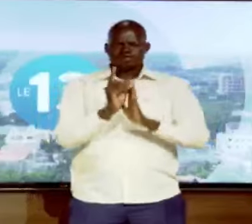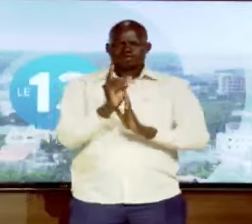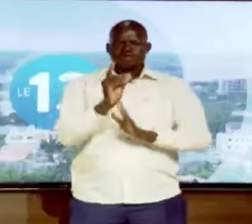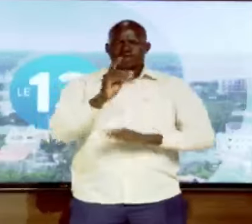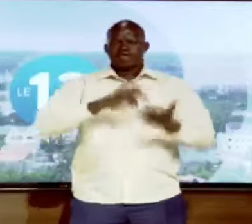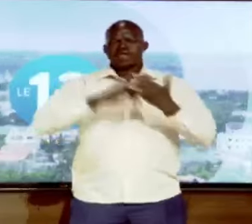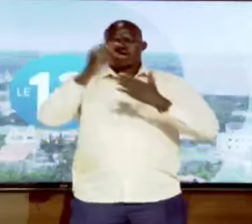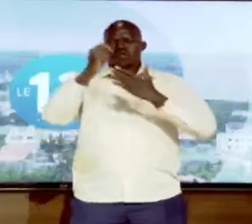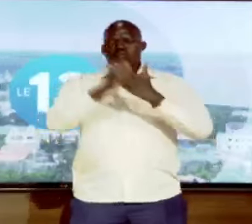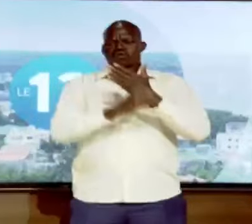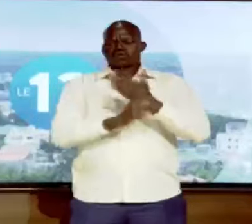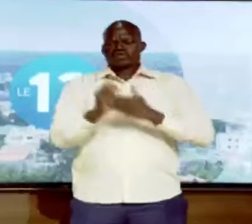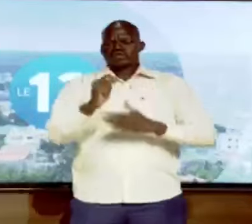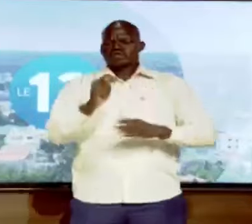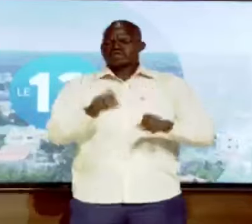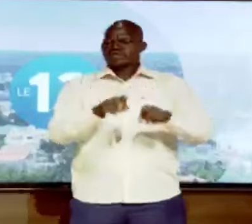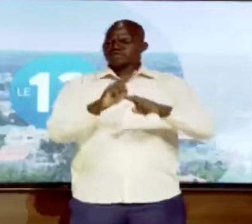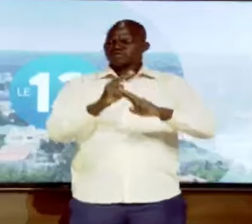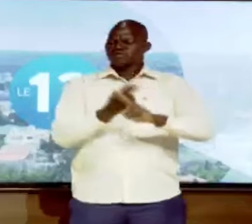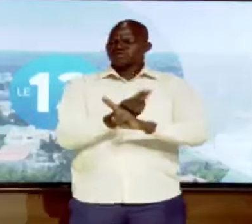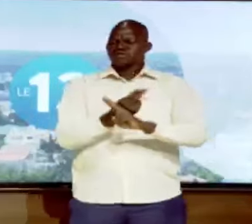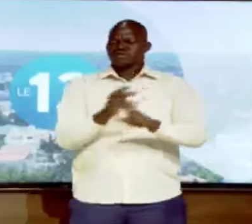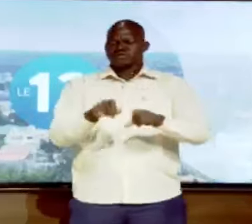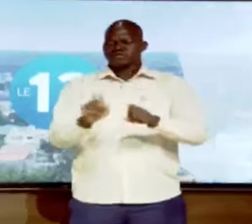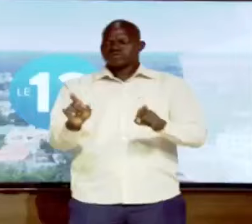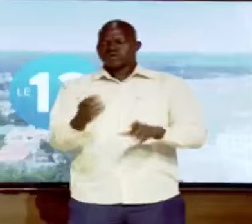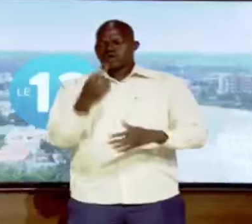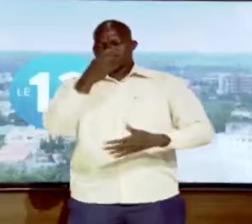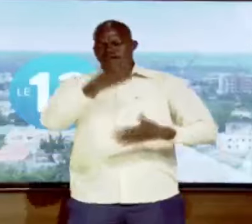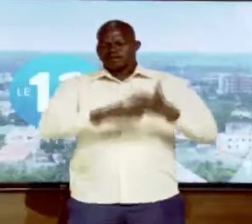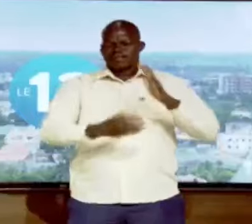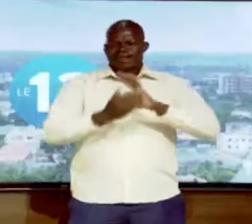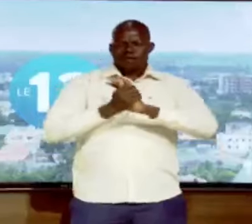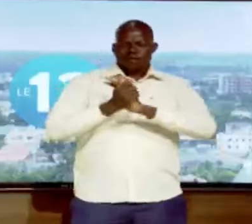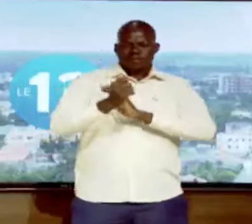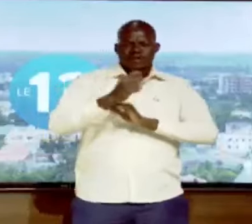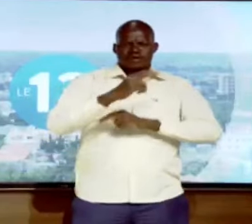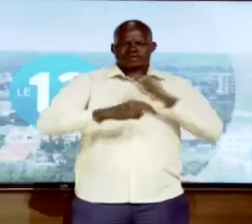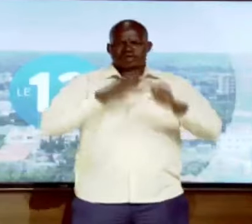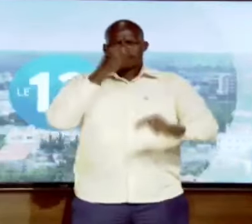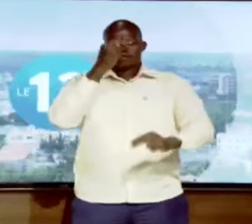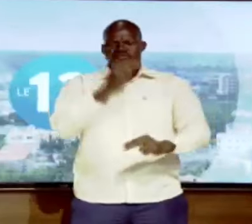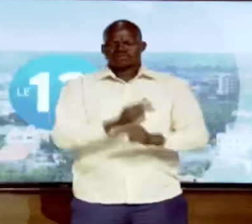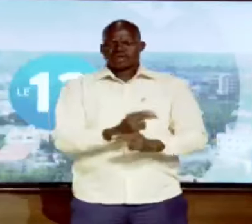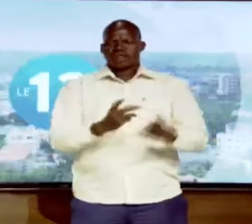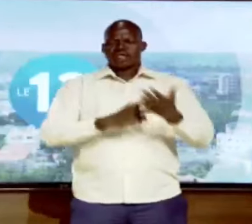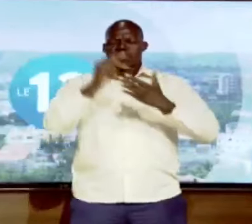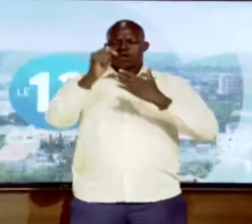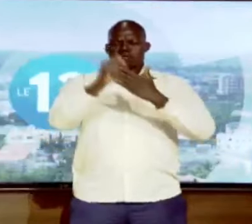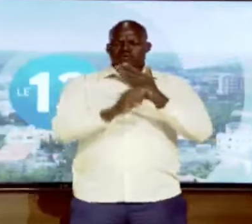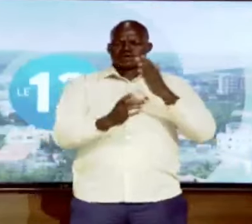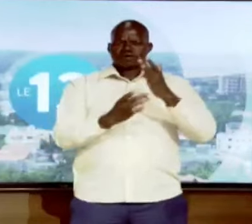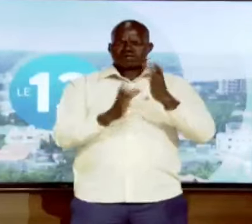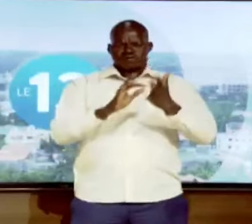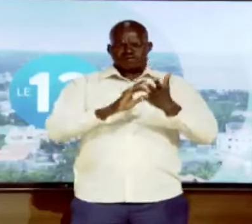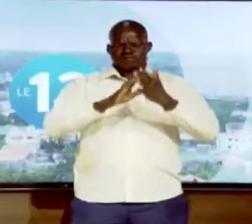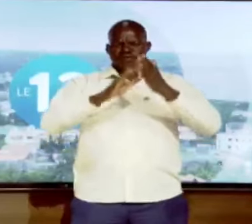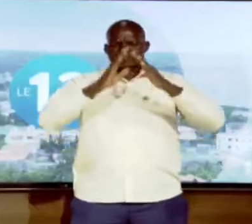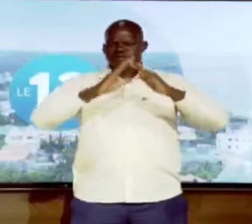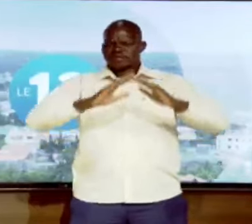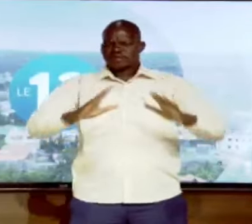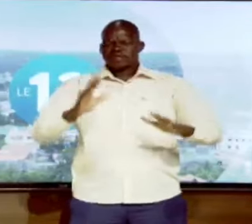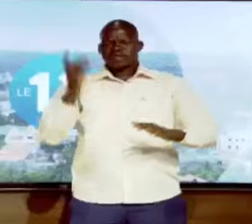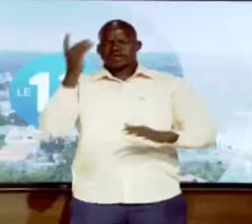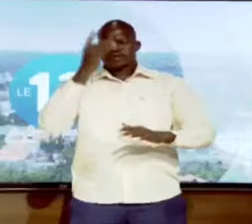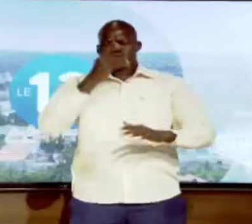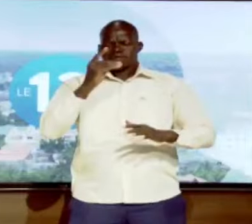projet à caractère multidimensionnel pour valoriser les comp nationale un projet de technopo pharmaceutique dont la feu